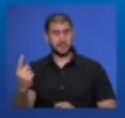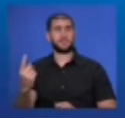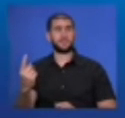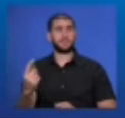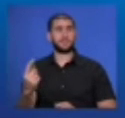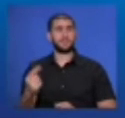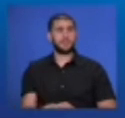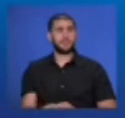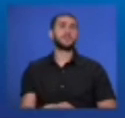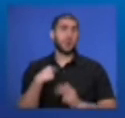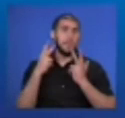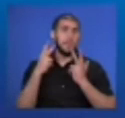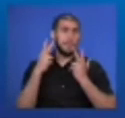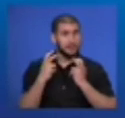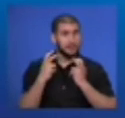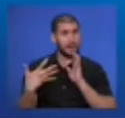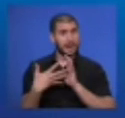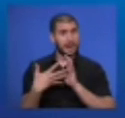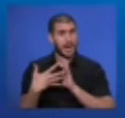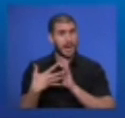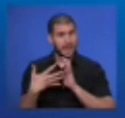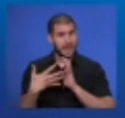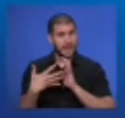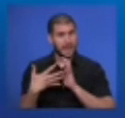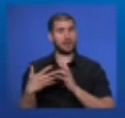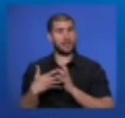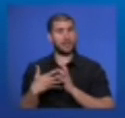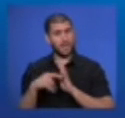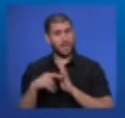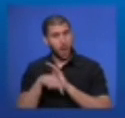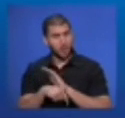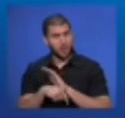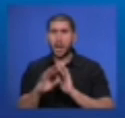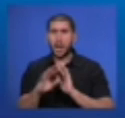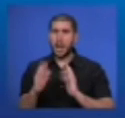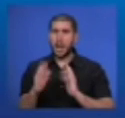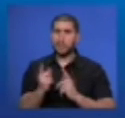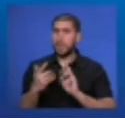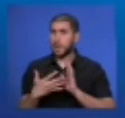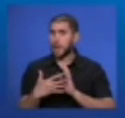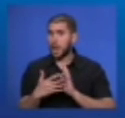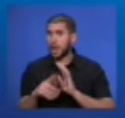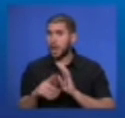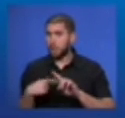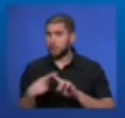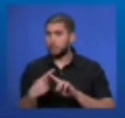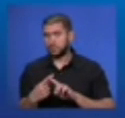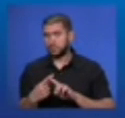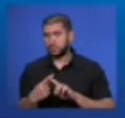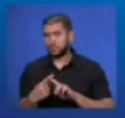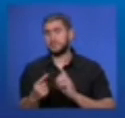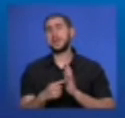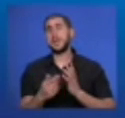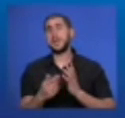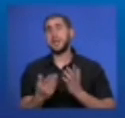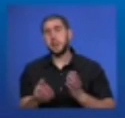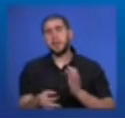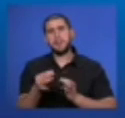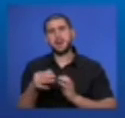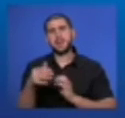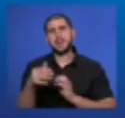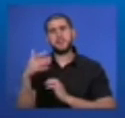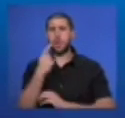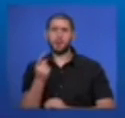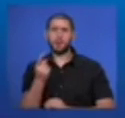ואנחנו מצפים שזה יחקר וזה ייבדק, ויחקר למה זה לא נחקר גם אגב, כי פרקליט המדינה אומר שהוא אמר